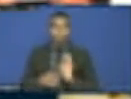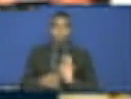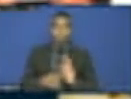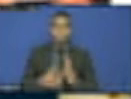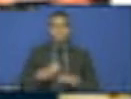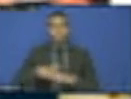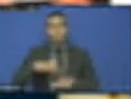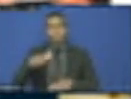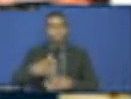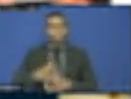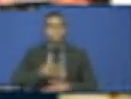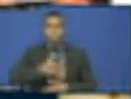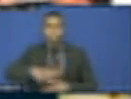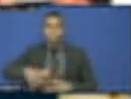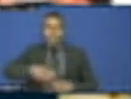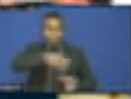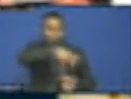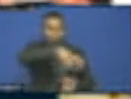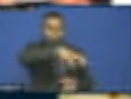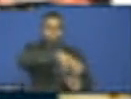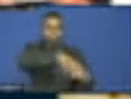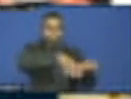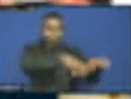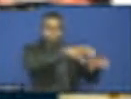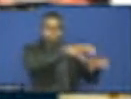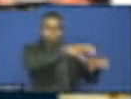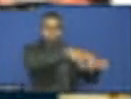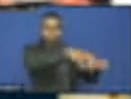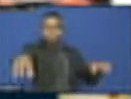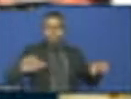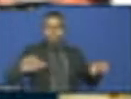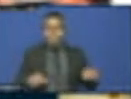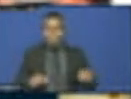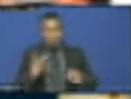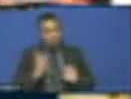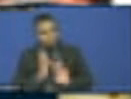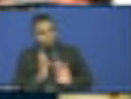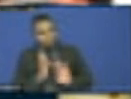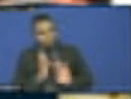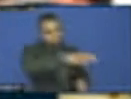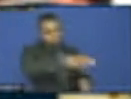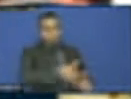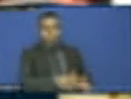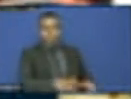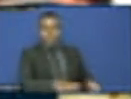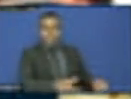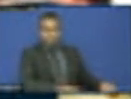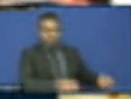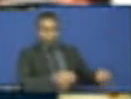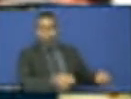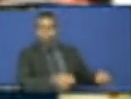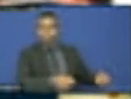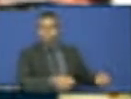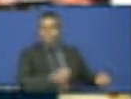'agriculture et la nutrition. Au-delà de ça, je pense que nous voudrons ici remercier le système des Nations unies,